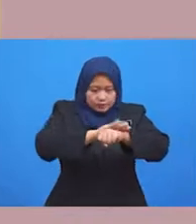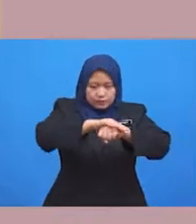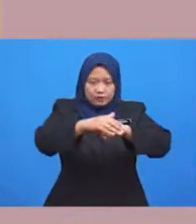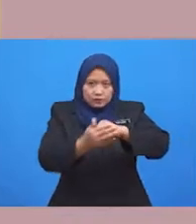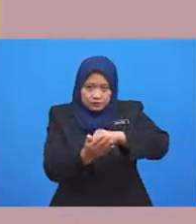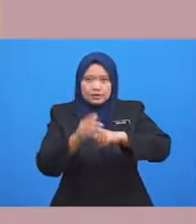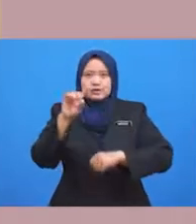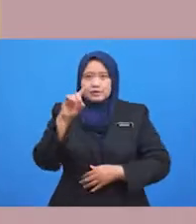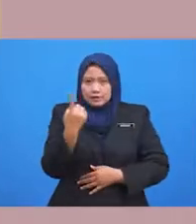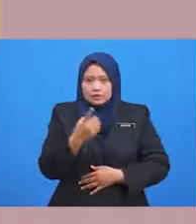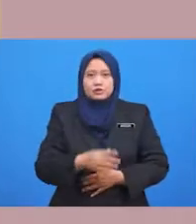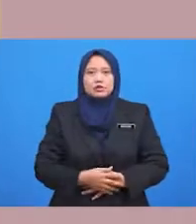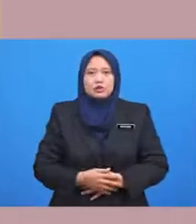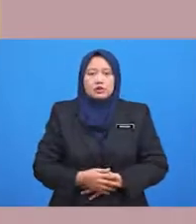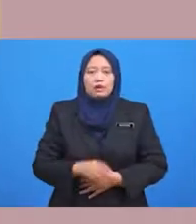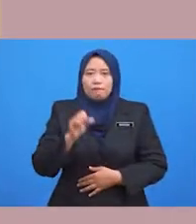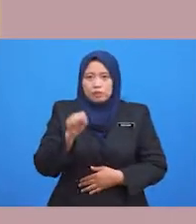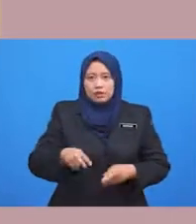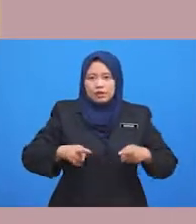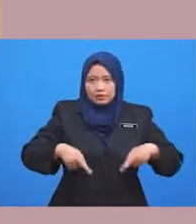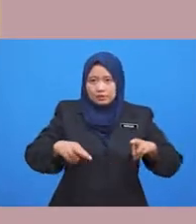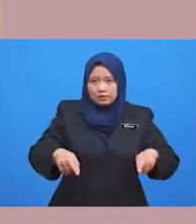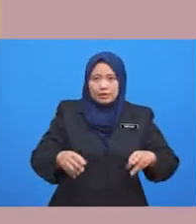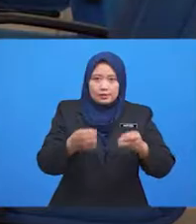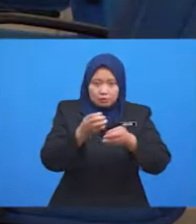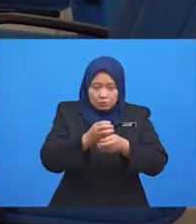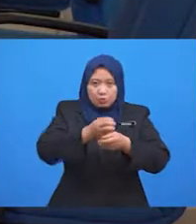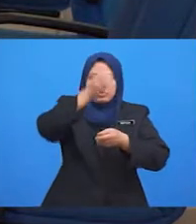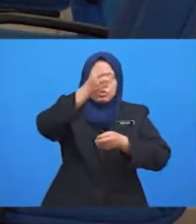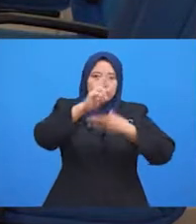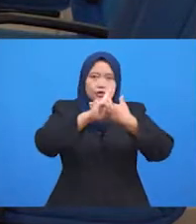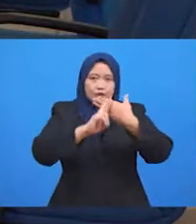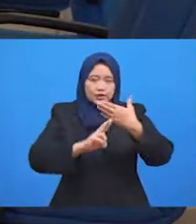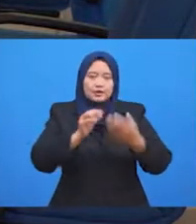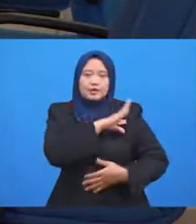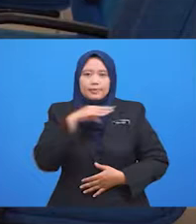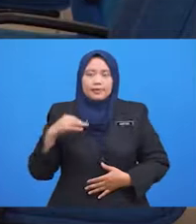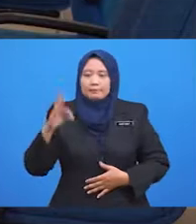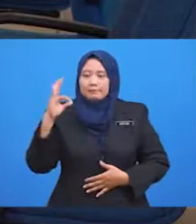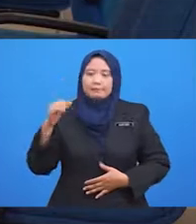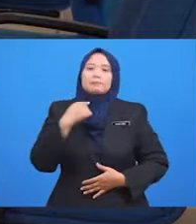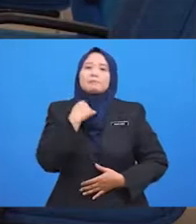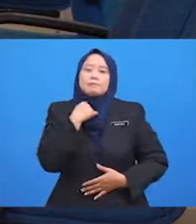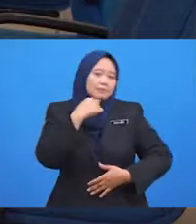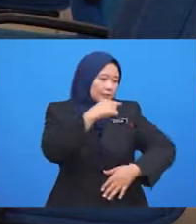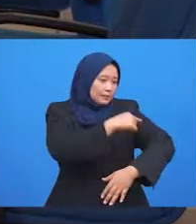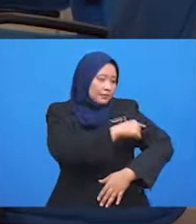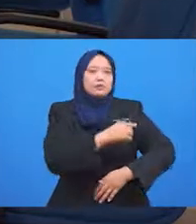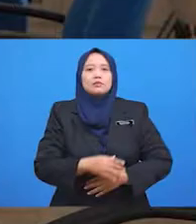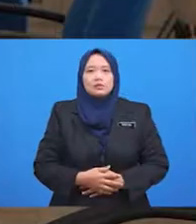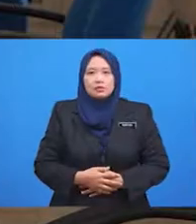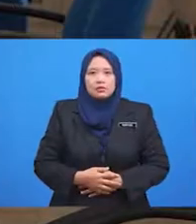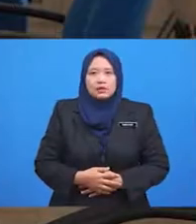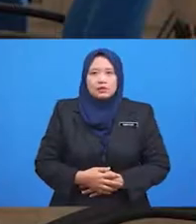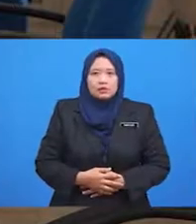akan merangsangkan aliran pembuluh darah dan limpa. Bagi frekuensi rendah, ia dapat menembusi sehingga